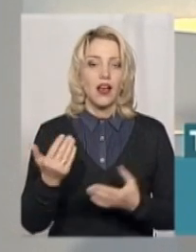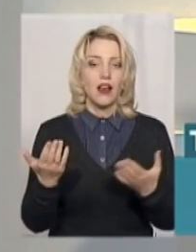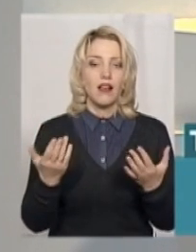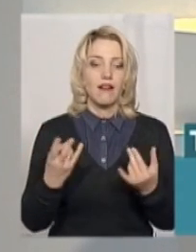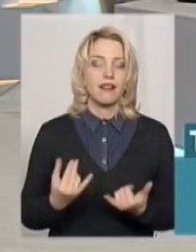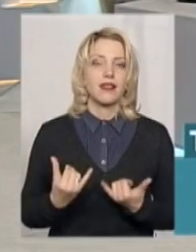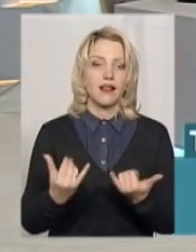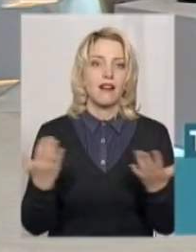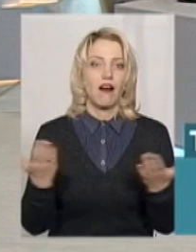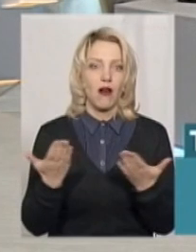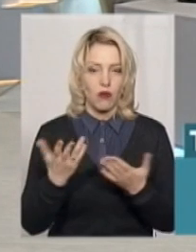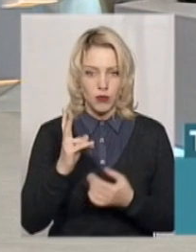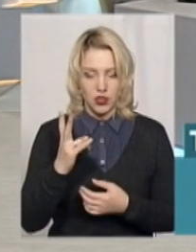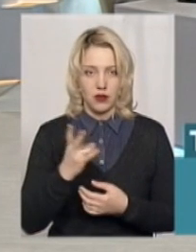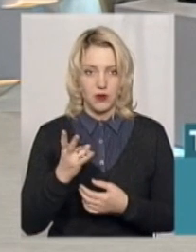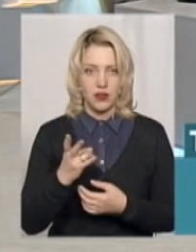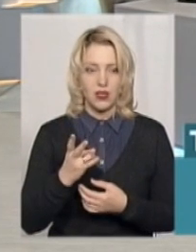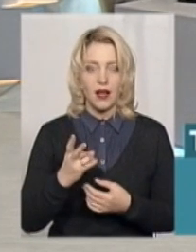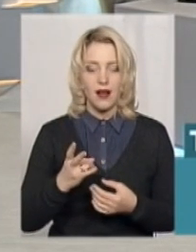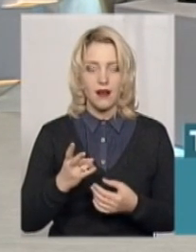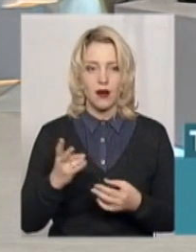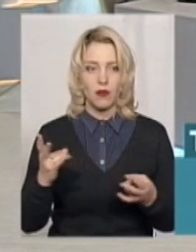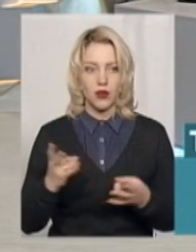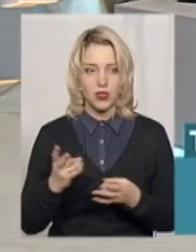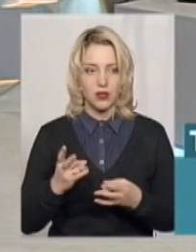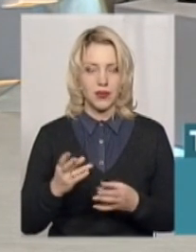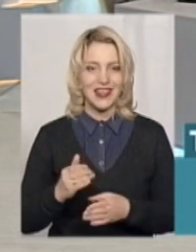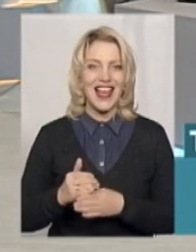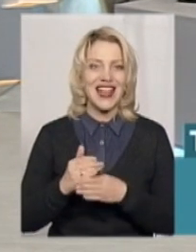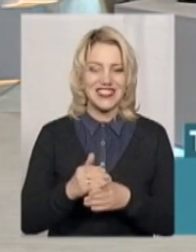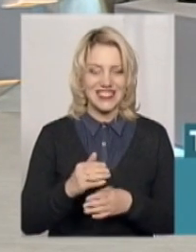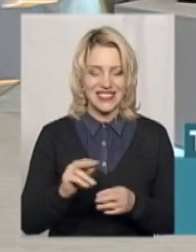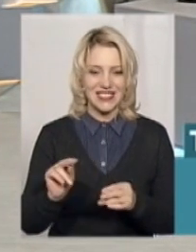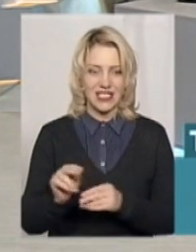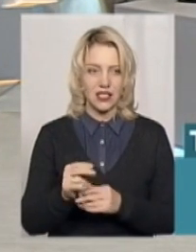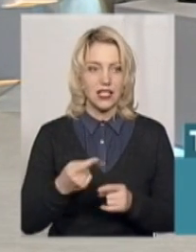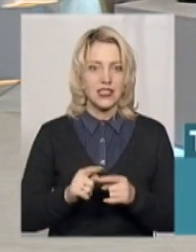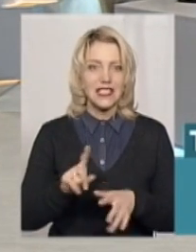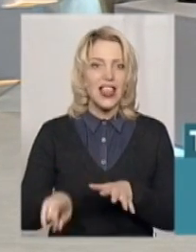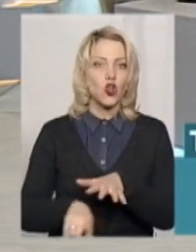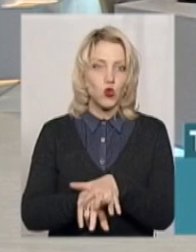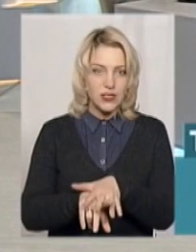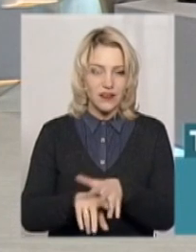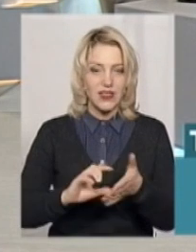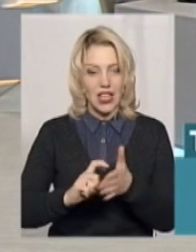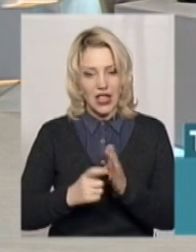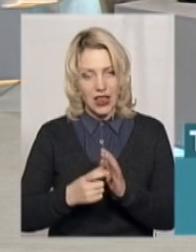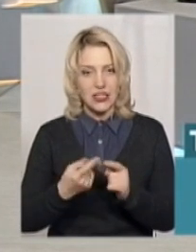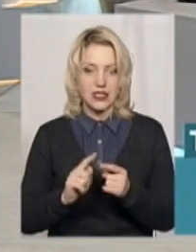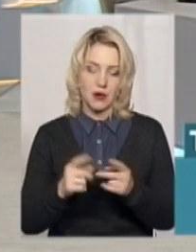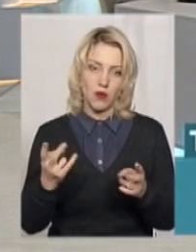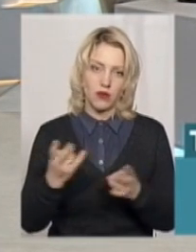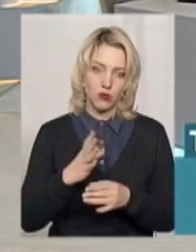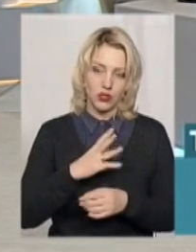яких потрібен асистент, буде інклюзивний клас. Так, інклюзивний клас, це буде три асистенти чи це буде